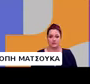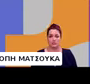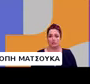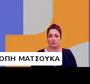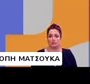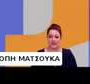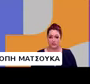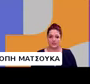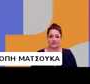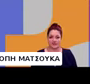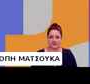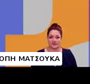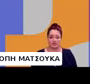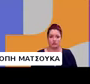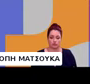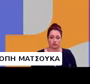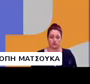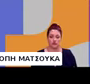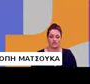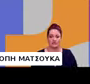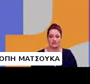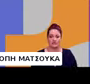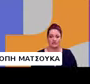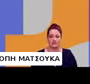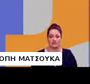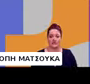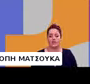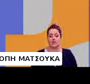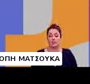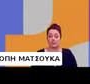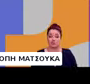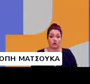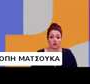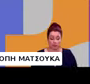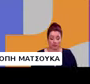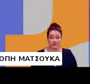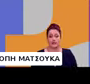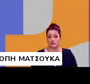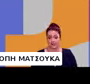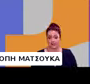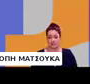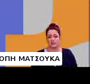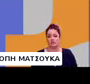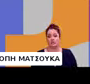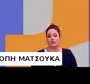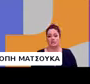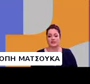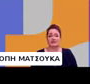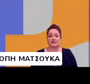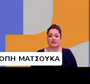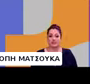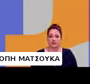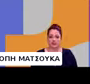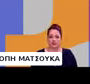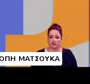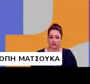δαπάνες που μπορούμε να περάσουμε στα βιβλία μας, όπως το λέμε στην καθημερινή. Πώς τιμολογούμε, κάτι πάρα πολύ σημαντικό. Ποια